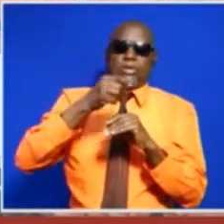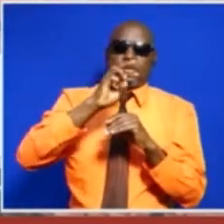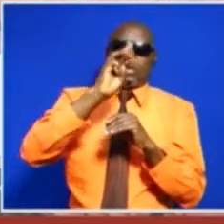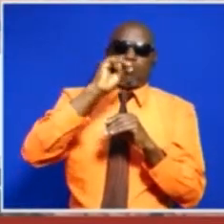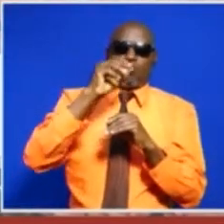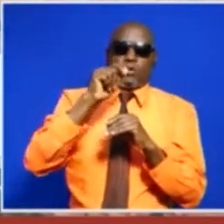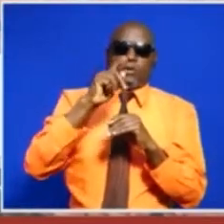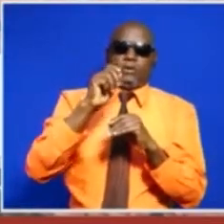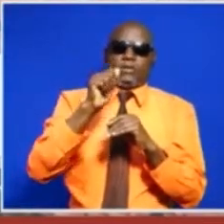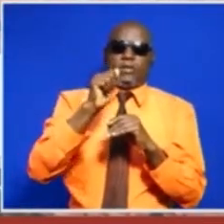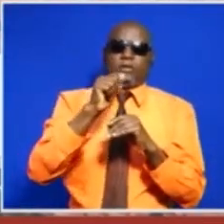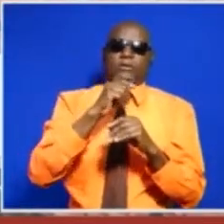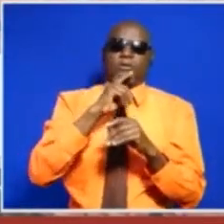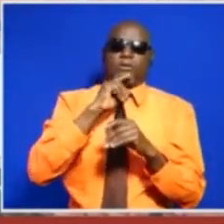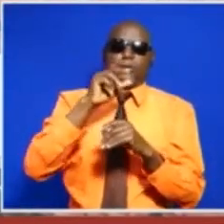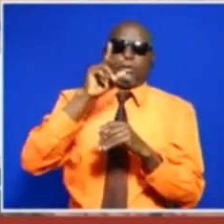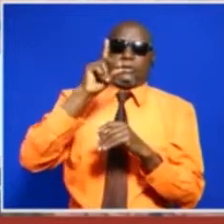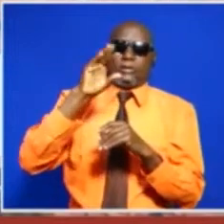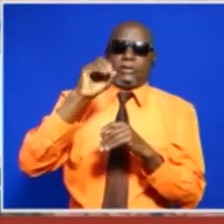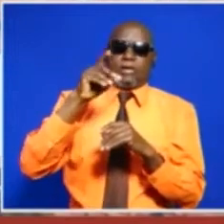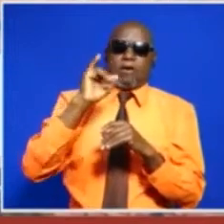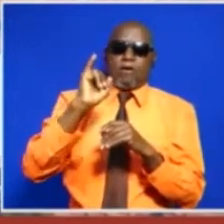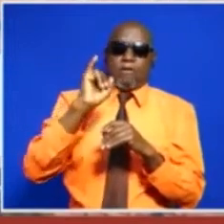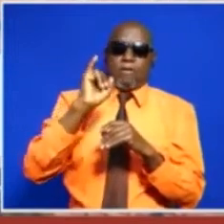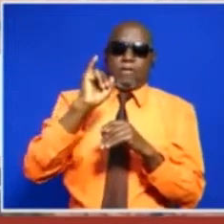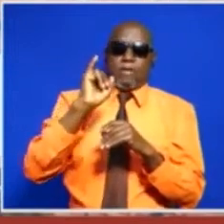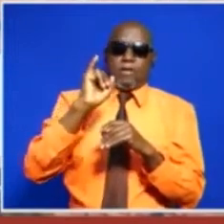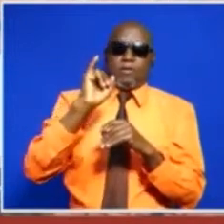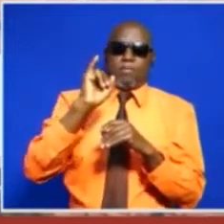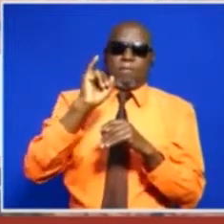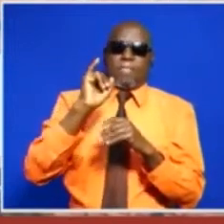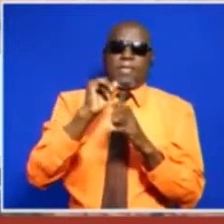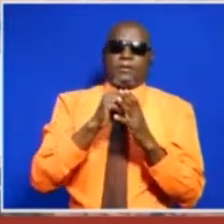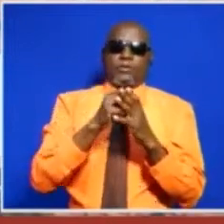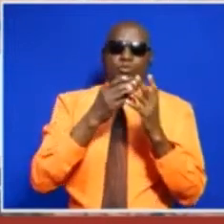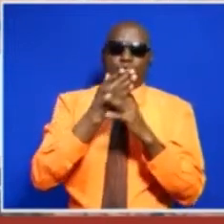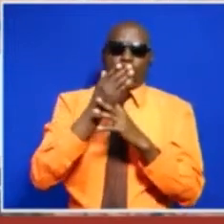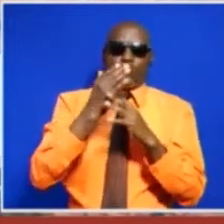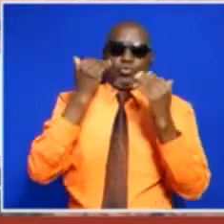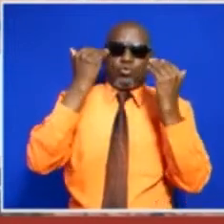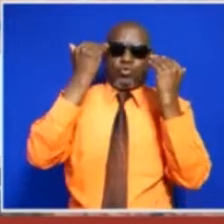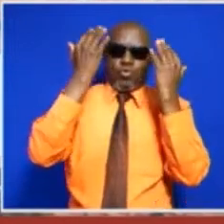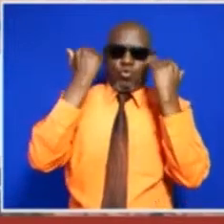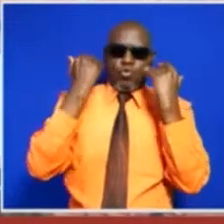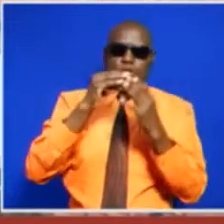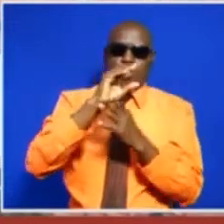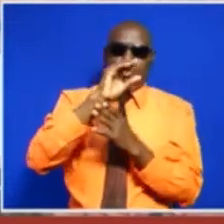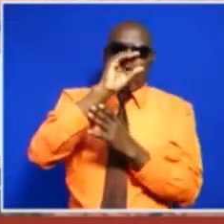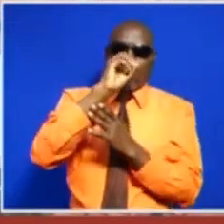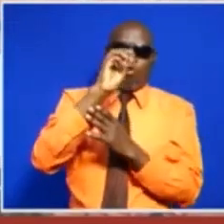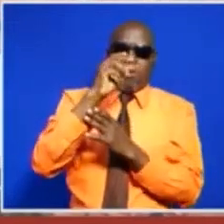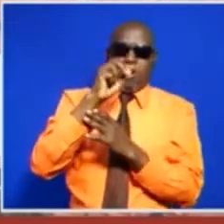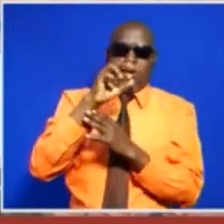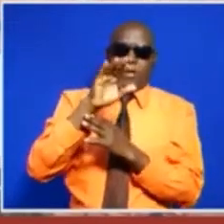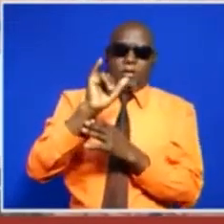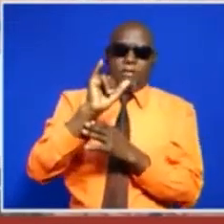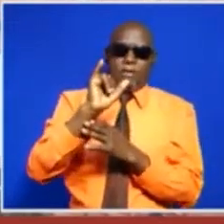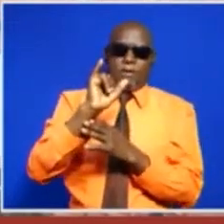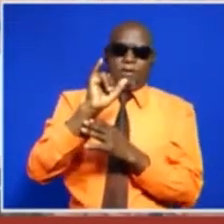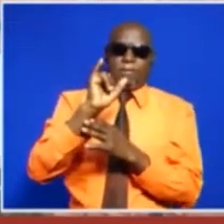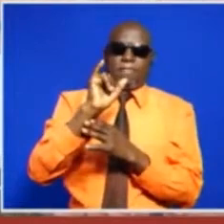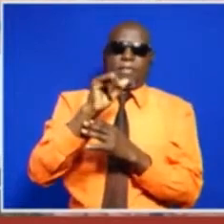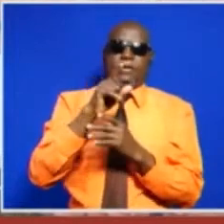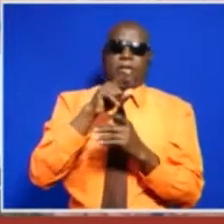maafisa upelelezi wa DCI kufikishwa kotini kupitia kwa mwakili wao Danstan Omari na Shadra Kumboi. Katika ombi